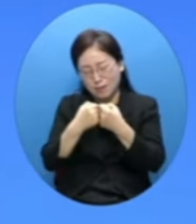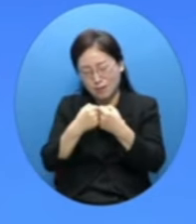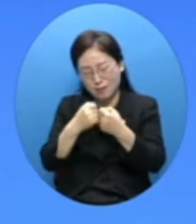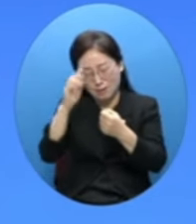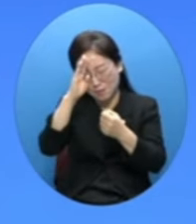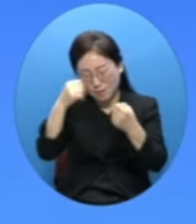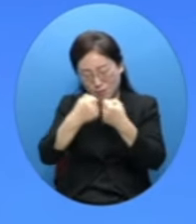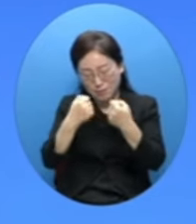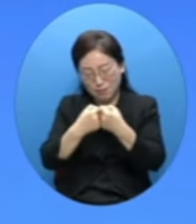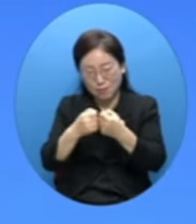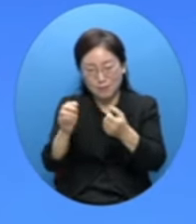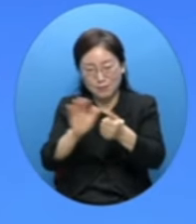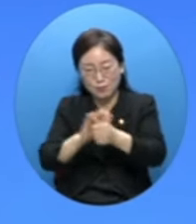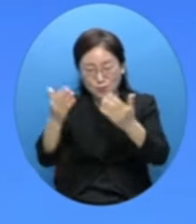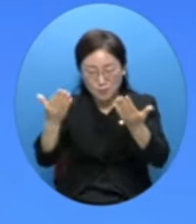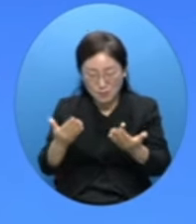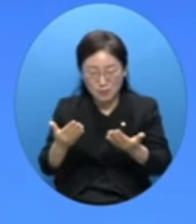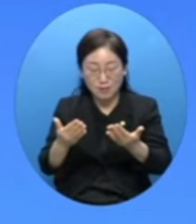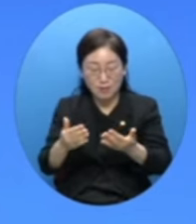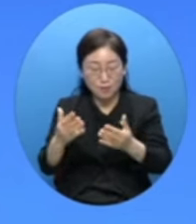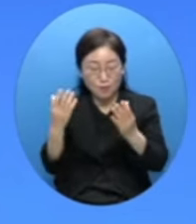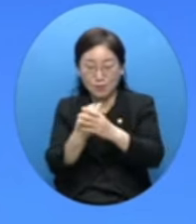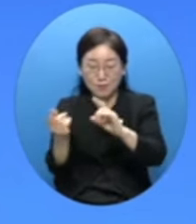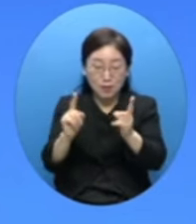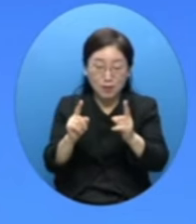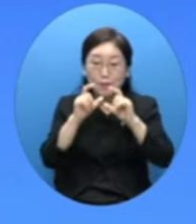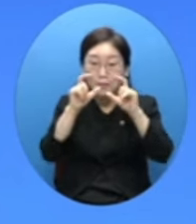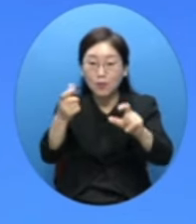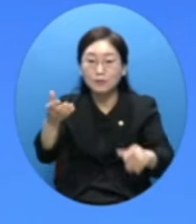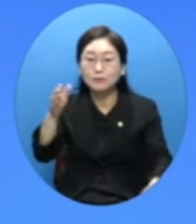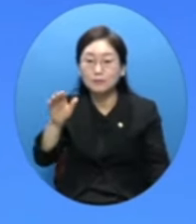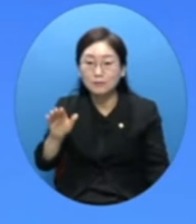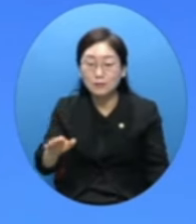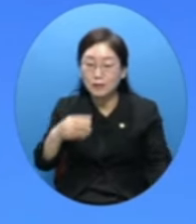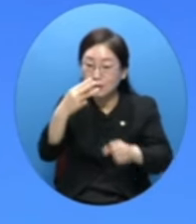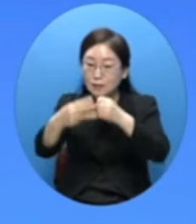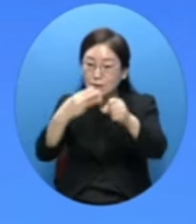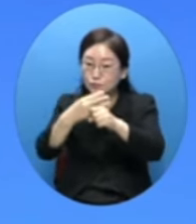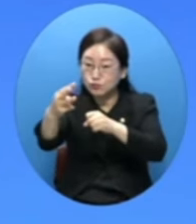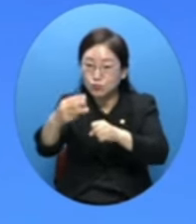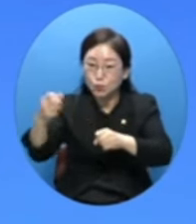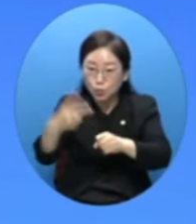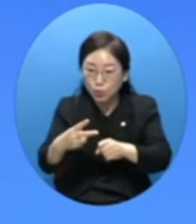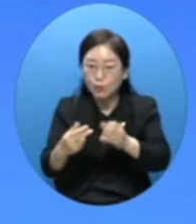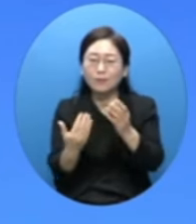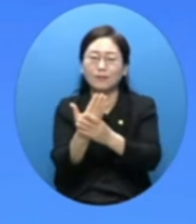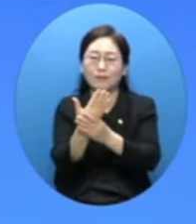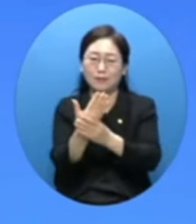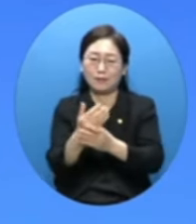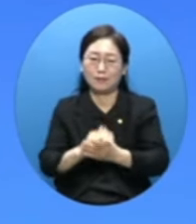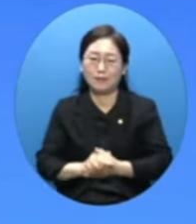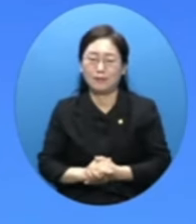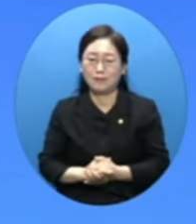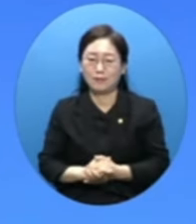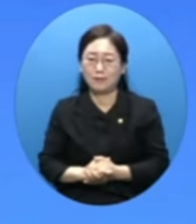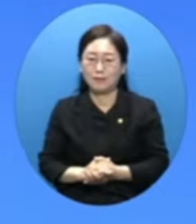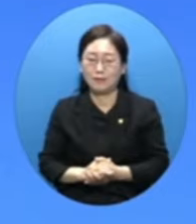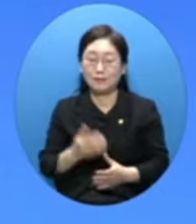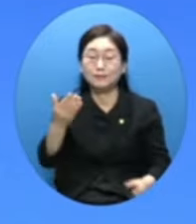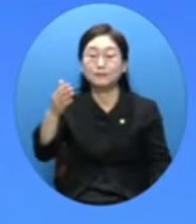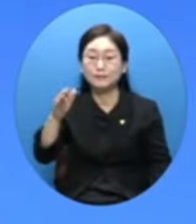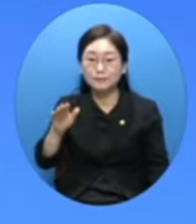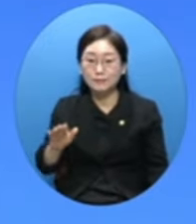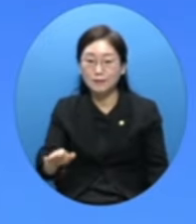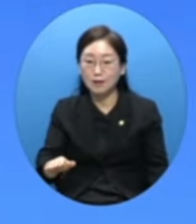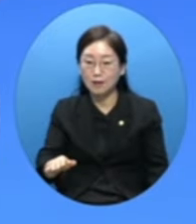치료받았다 다났다 했는데 3년후에 또 제발이 됩니다 그런데